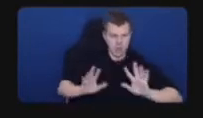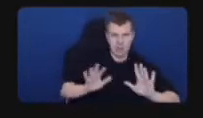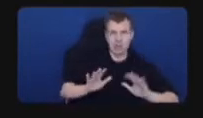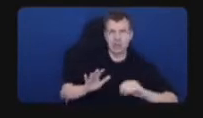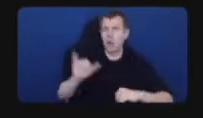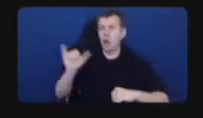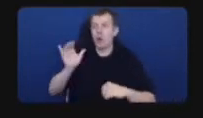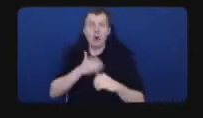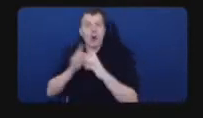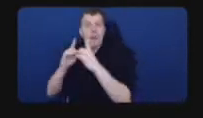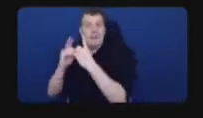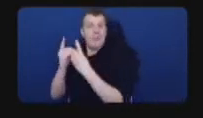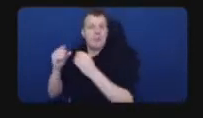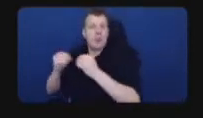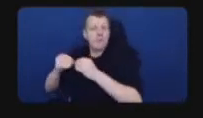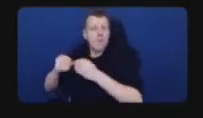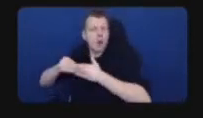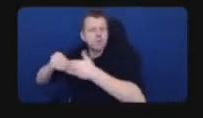么。这些也包括